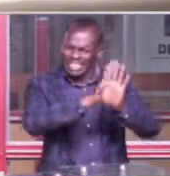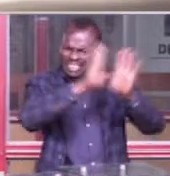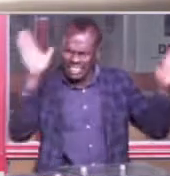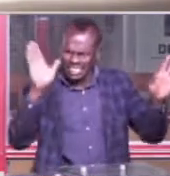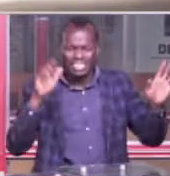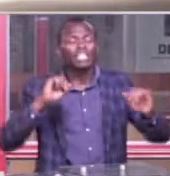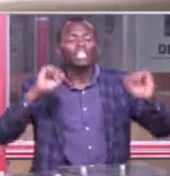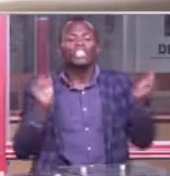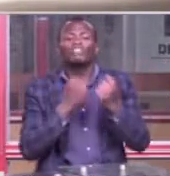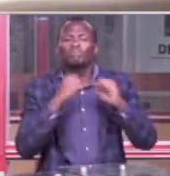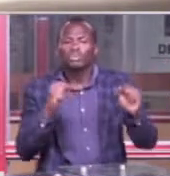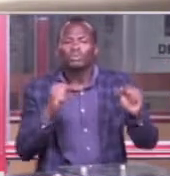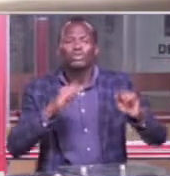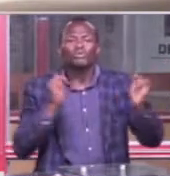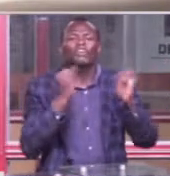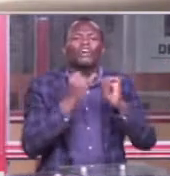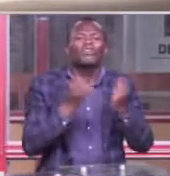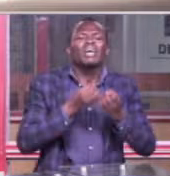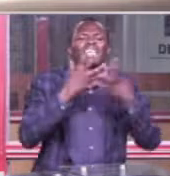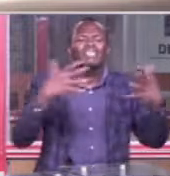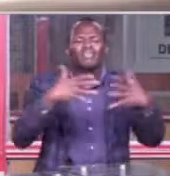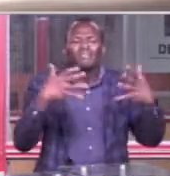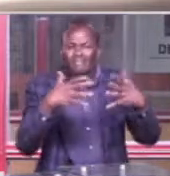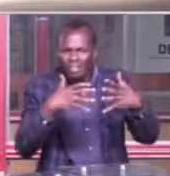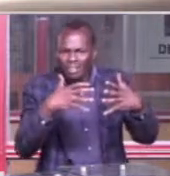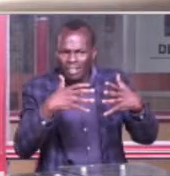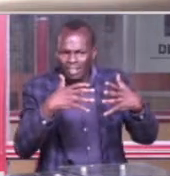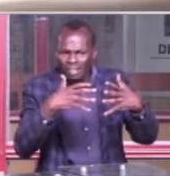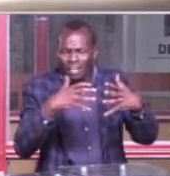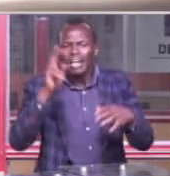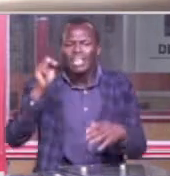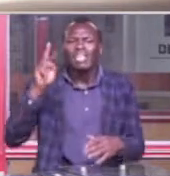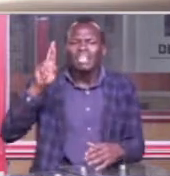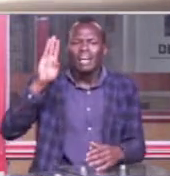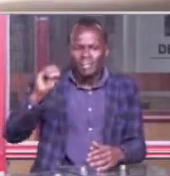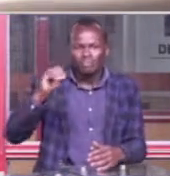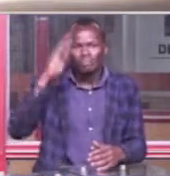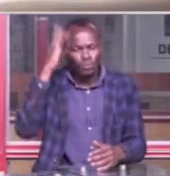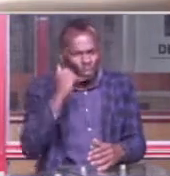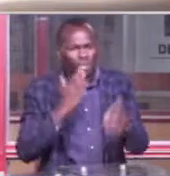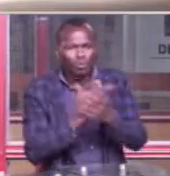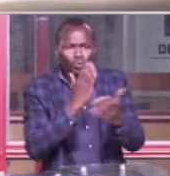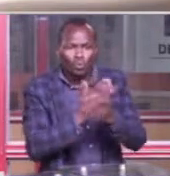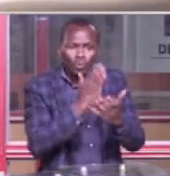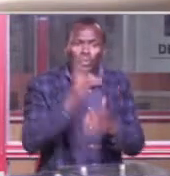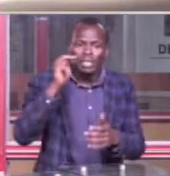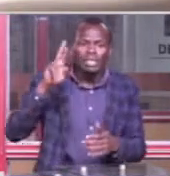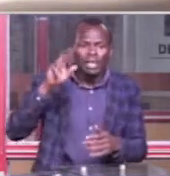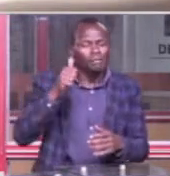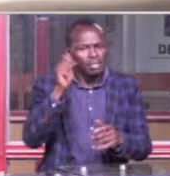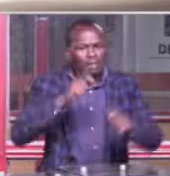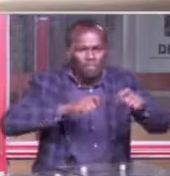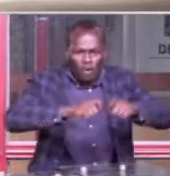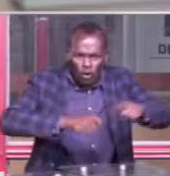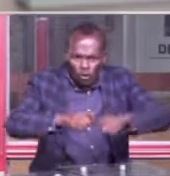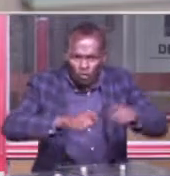Because if they are looking for support, for us we don't go looking for support. We are the party in government. We have the support of